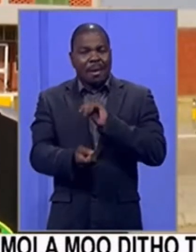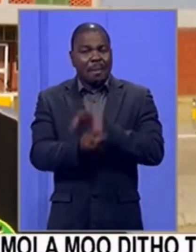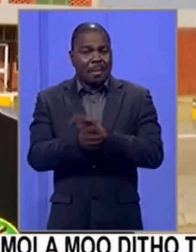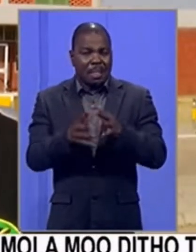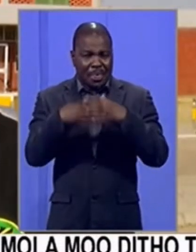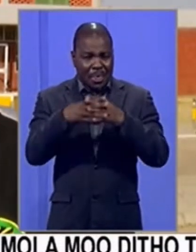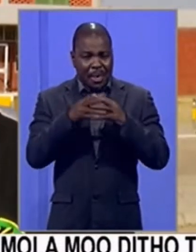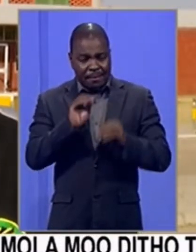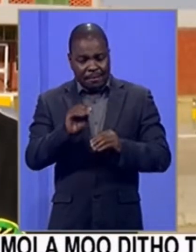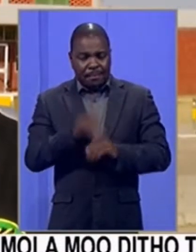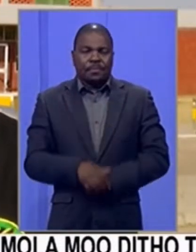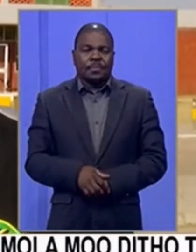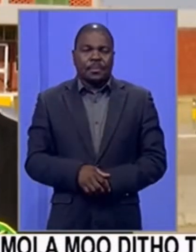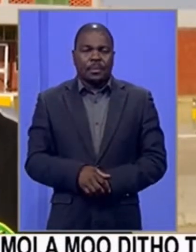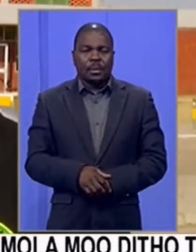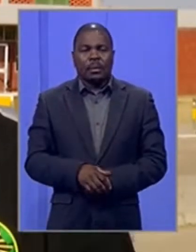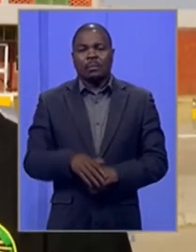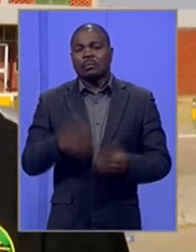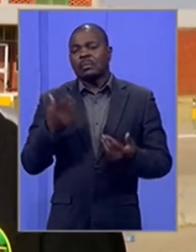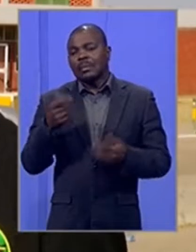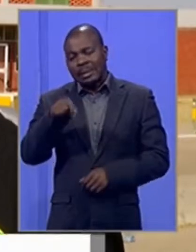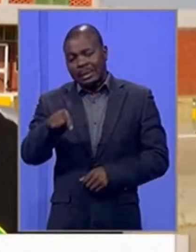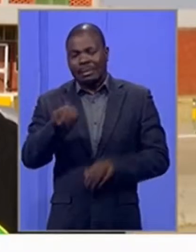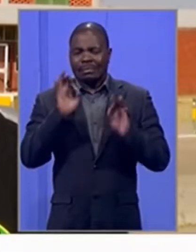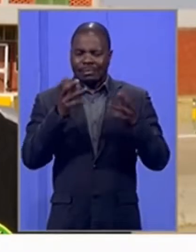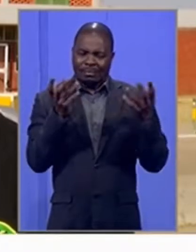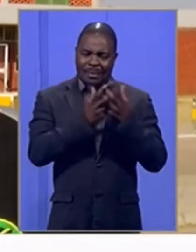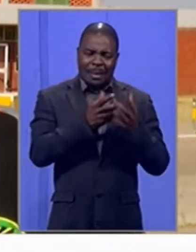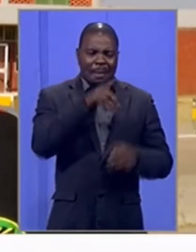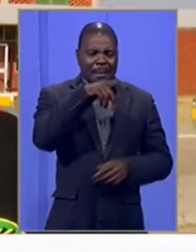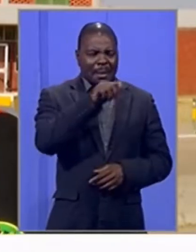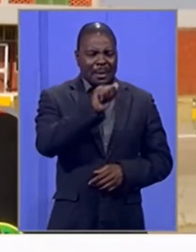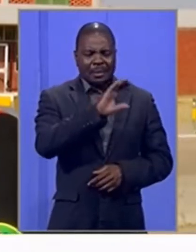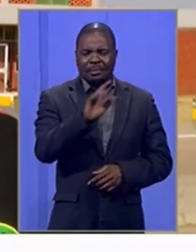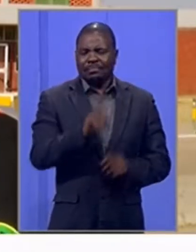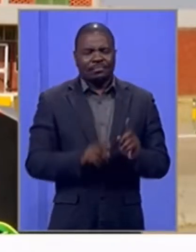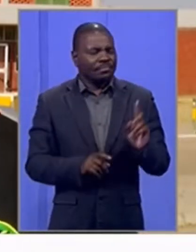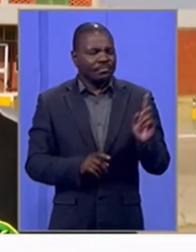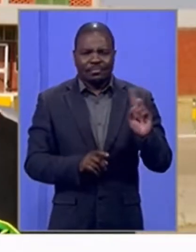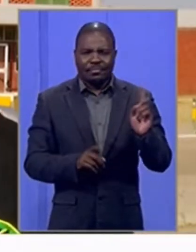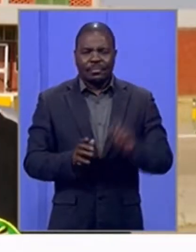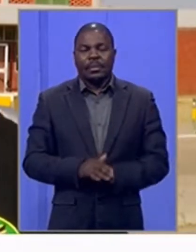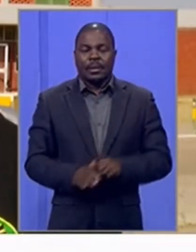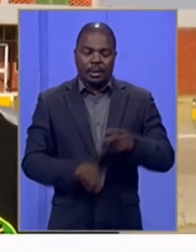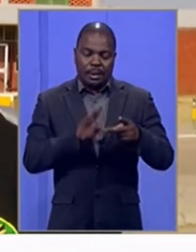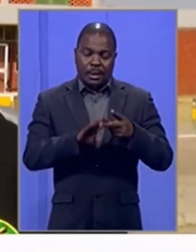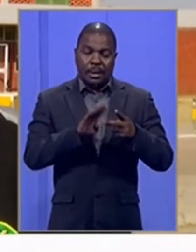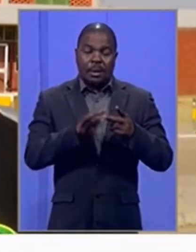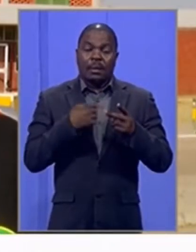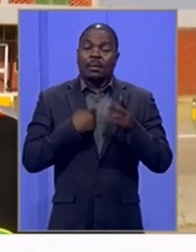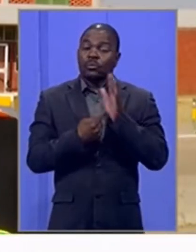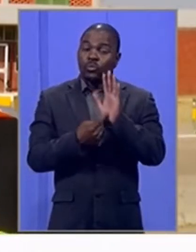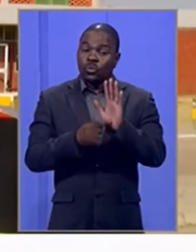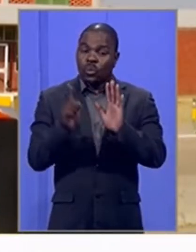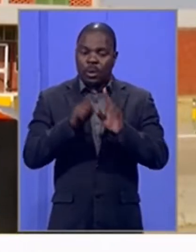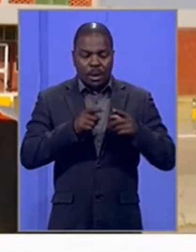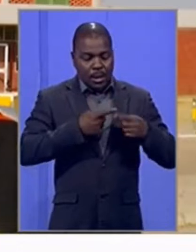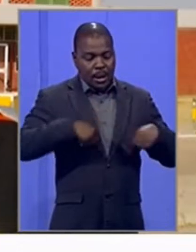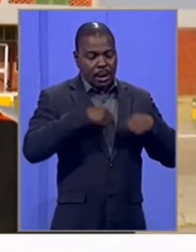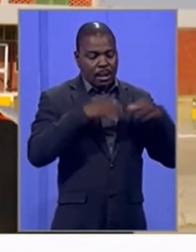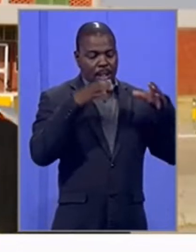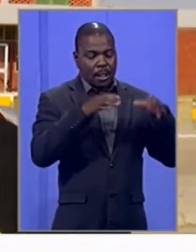incidents ye lo re go does not is anti PAC re bontse gape gore go re le ba PAC gore ga